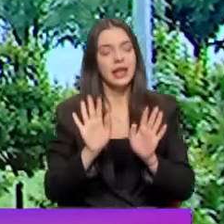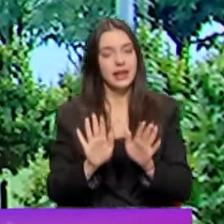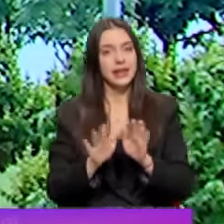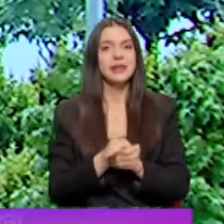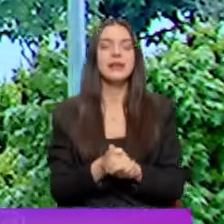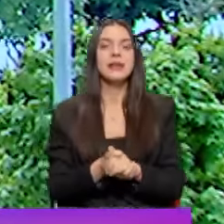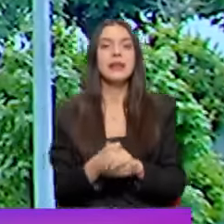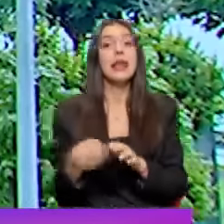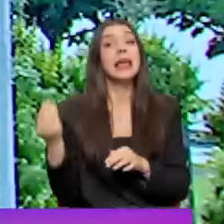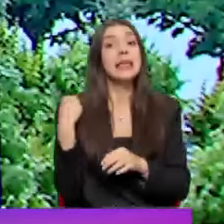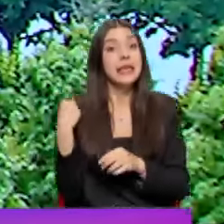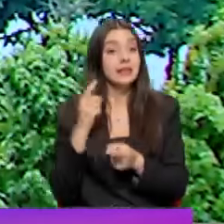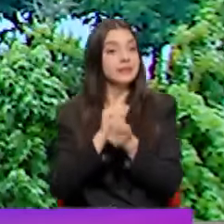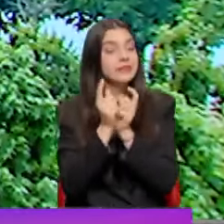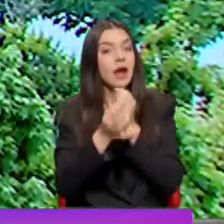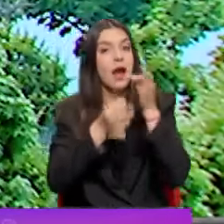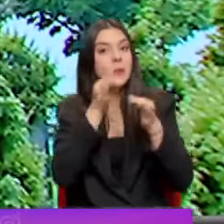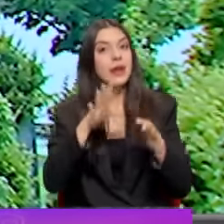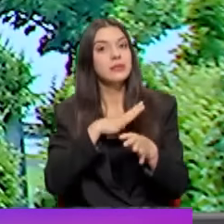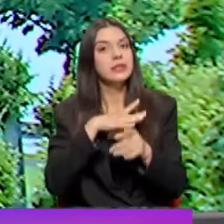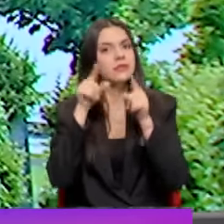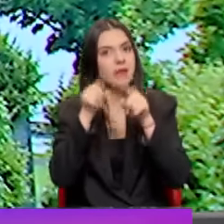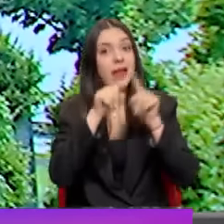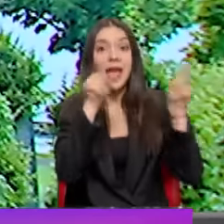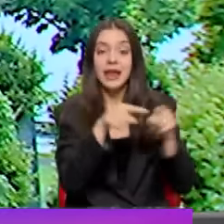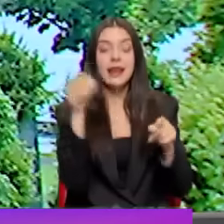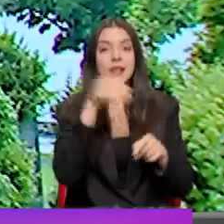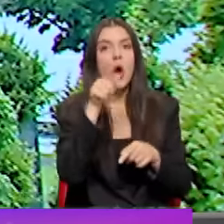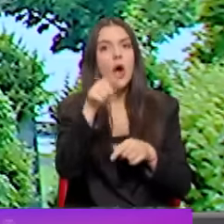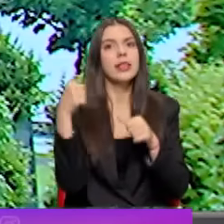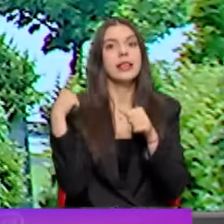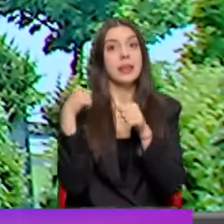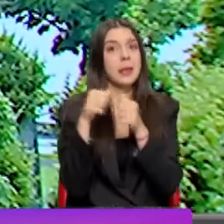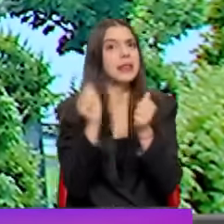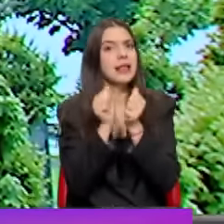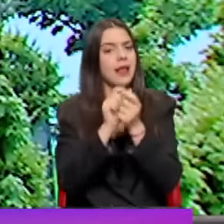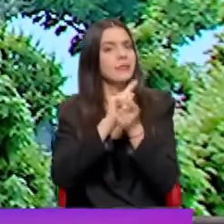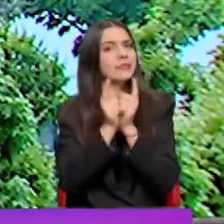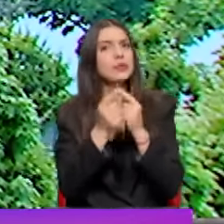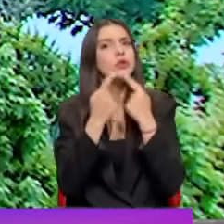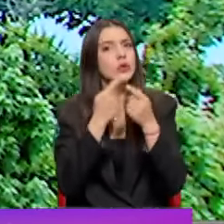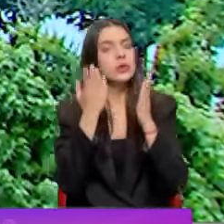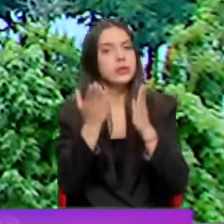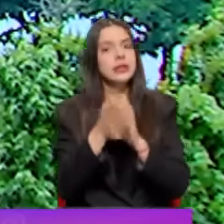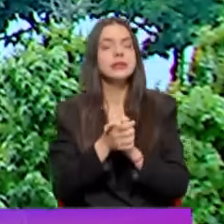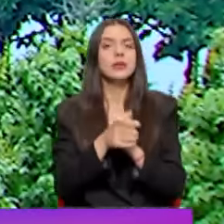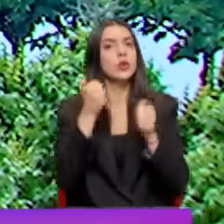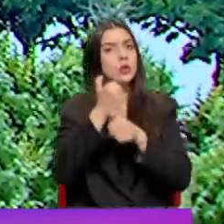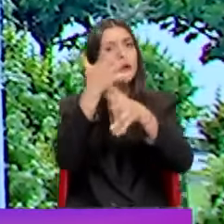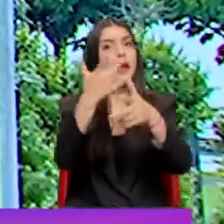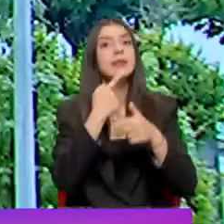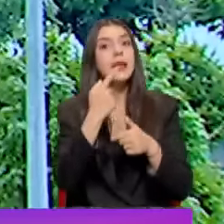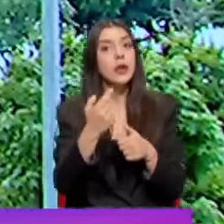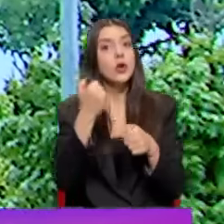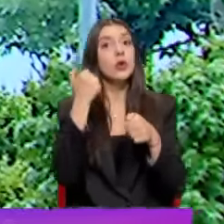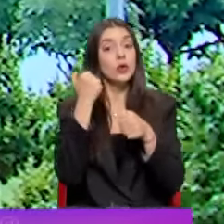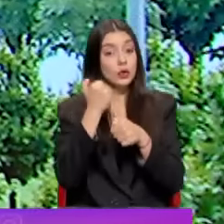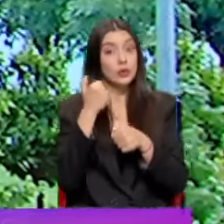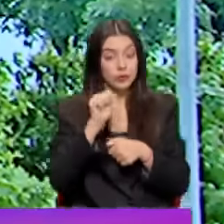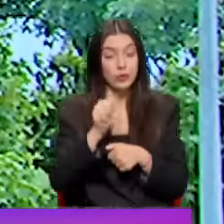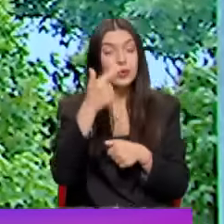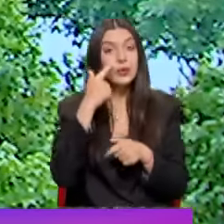efendim yeni yeni ekranlara geliyor orada tekrar etmekten bir miktar kaçınıyor günaydın derken gününüzü aydınlatmaya